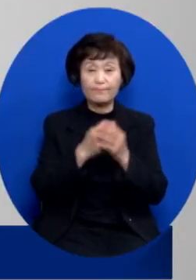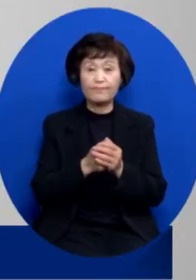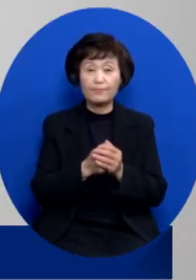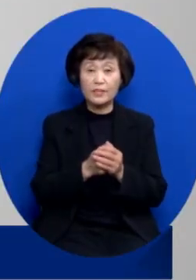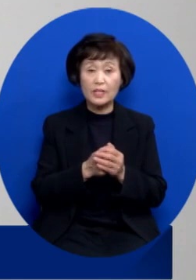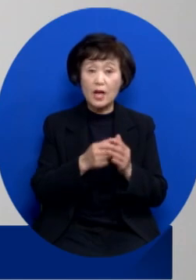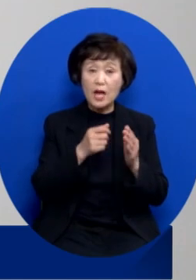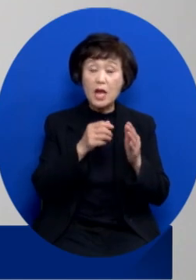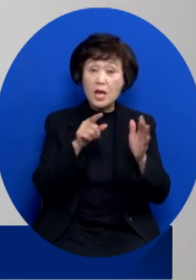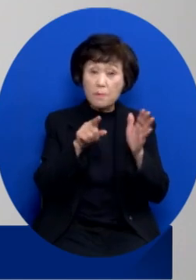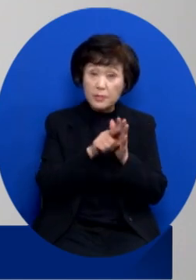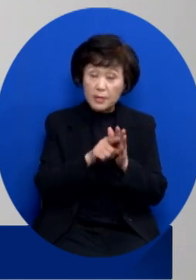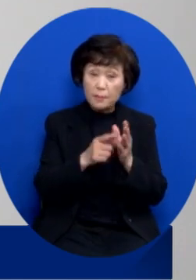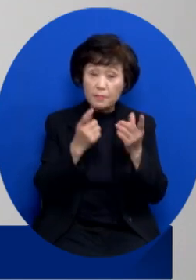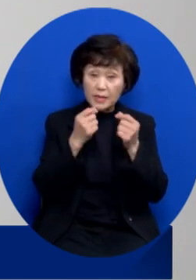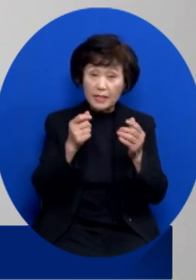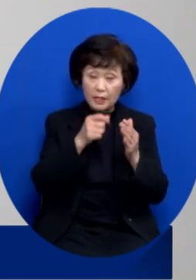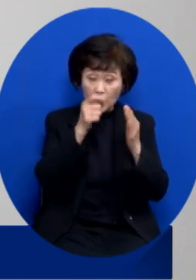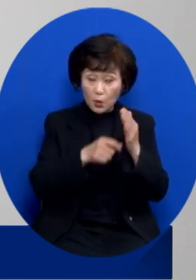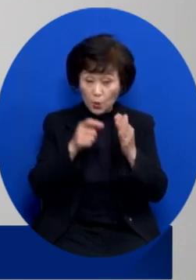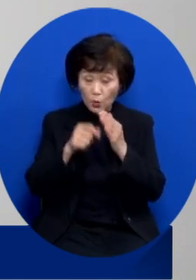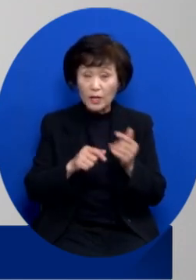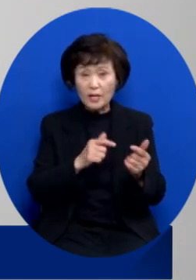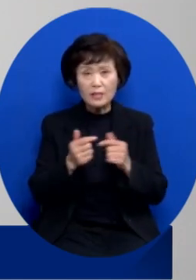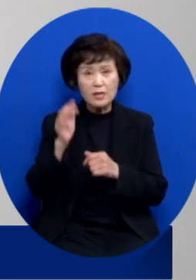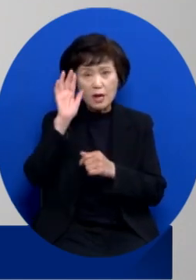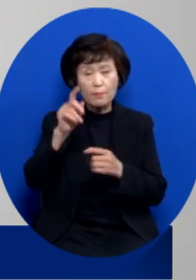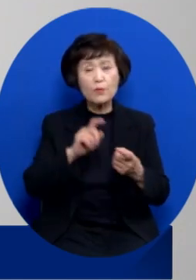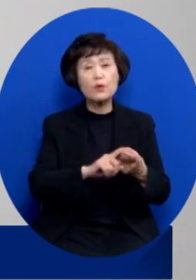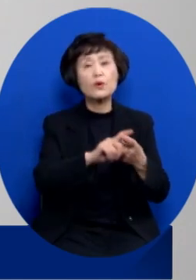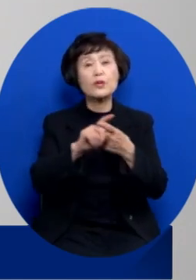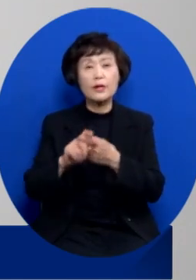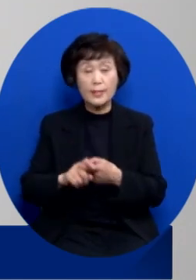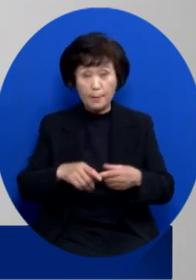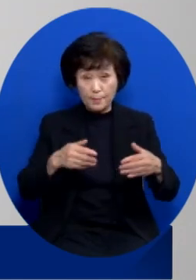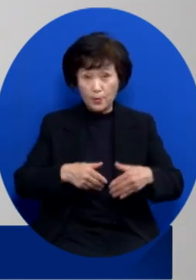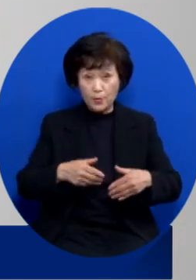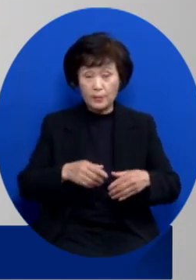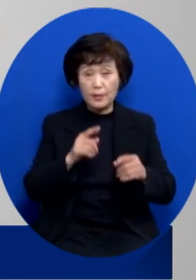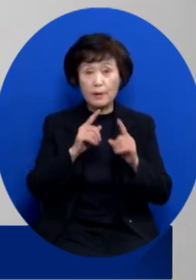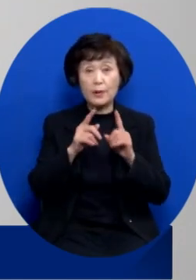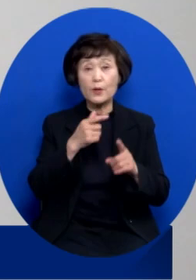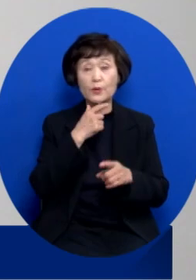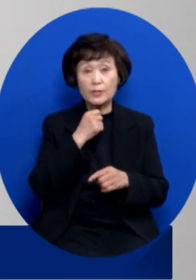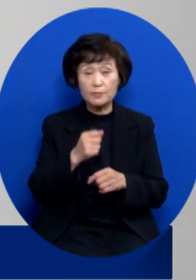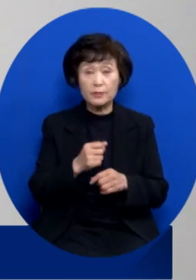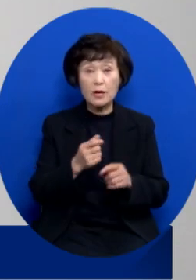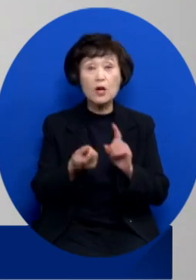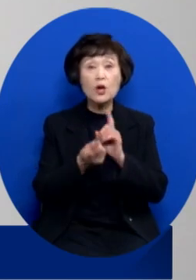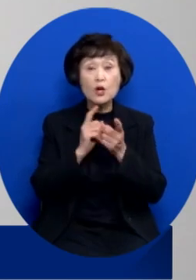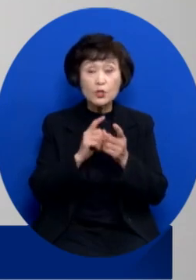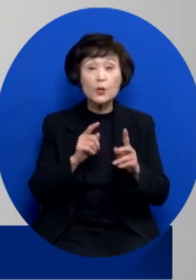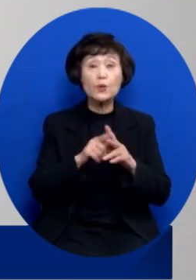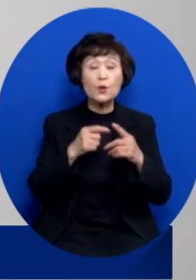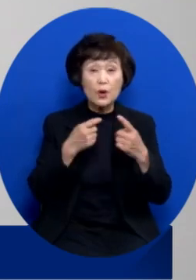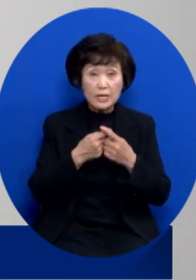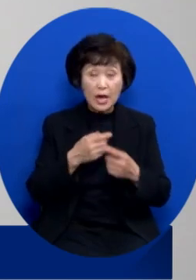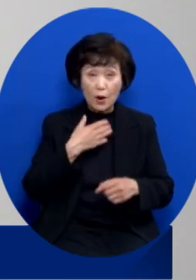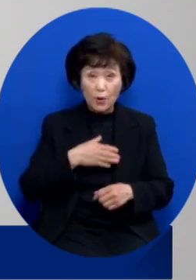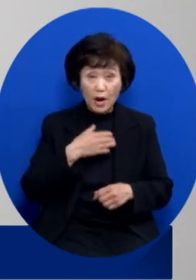앞으로 연합하는 일이 있어야 된다고 생각합니다. 서로가 서로 알아가고 함께 또 수련회도 하고